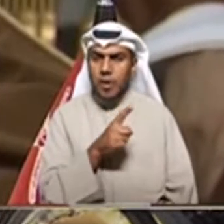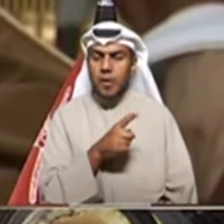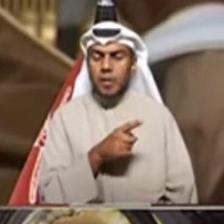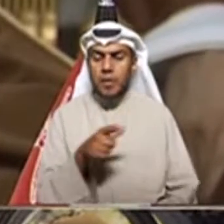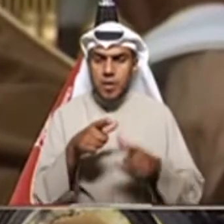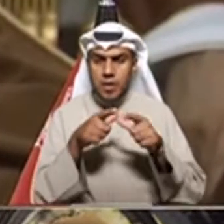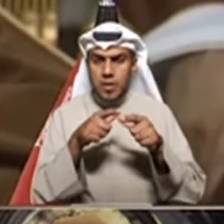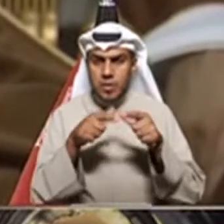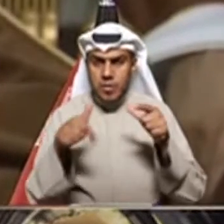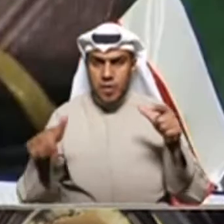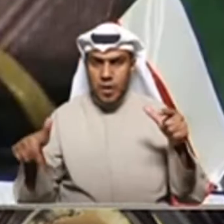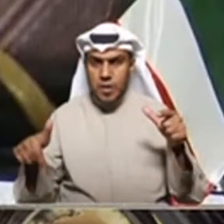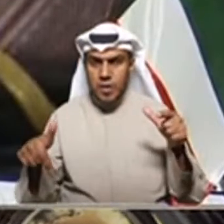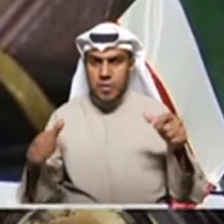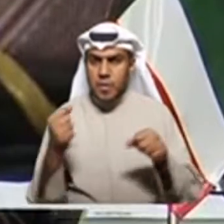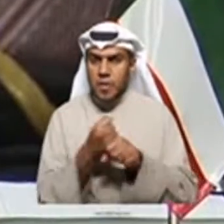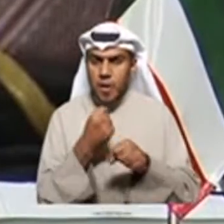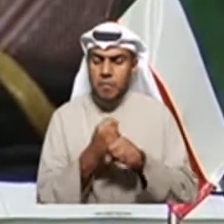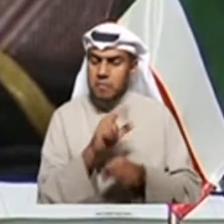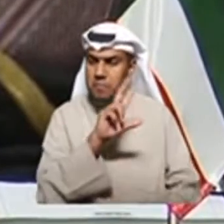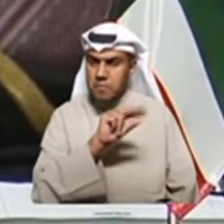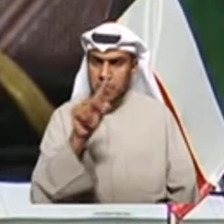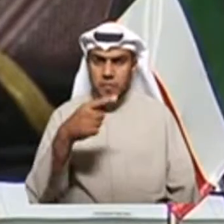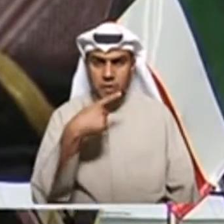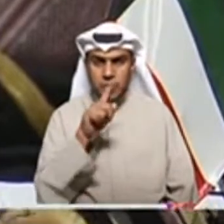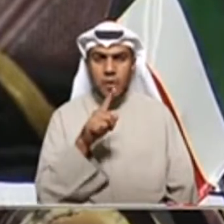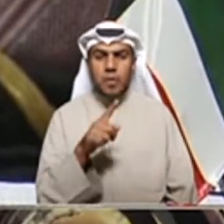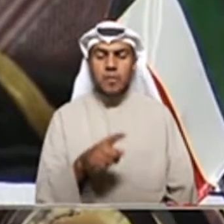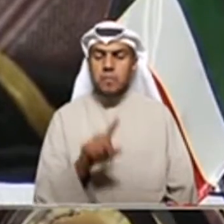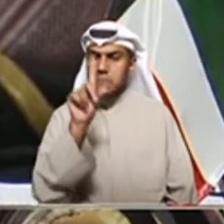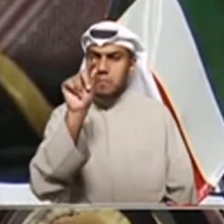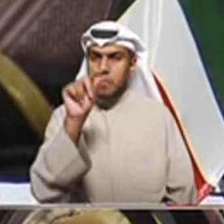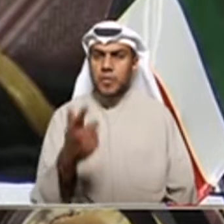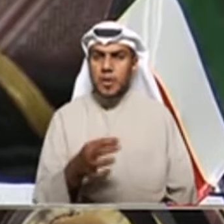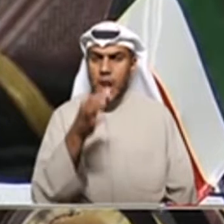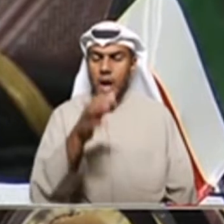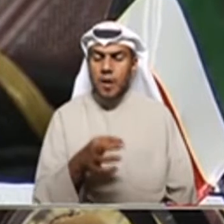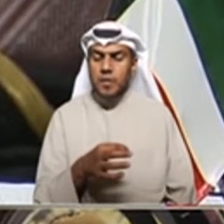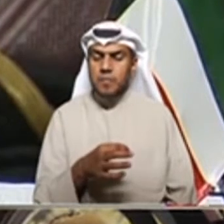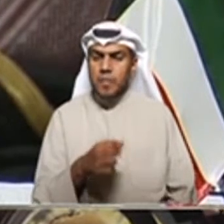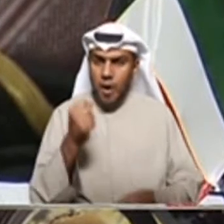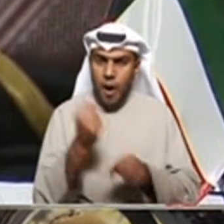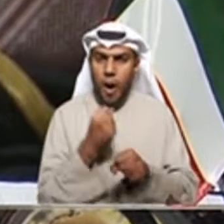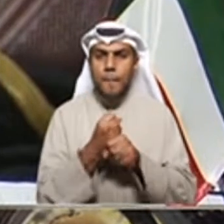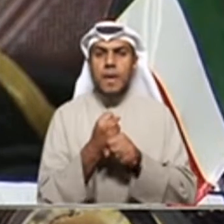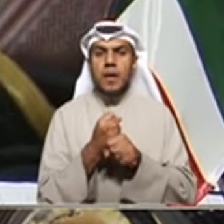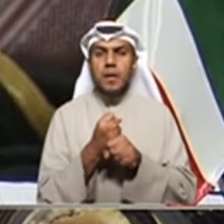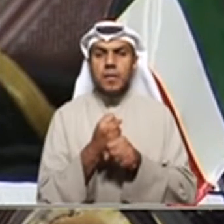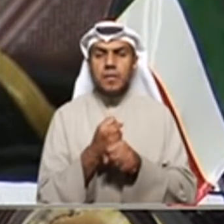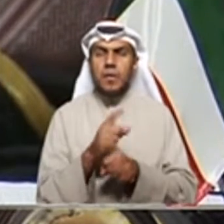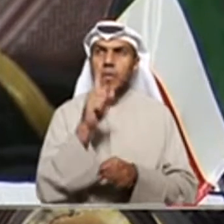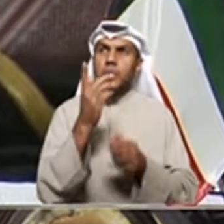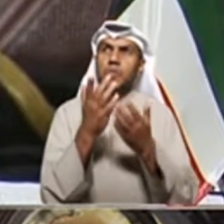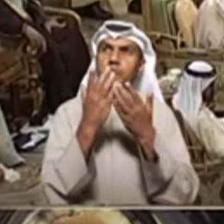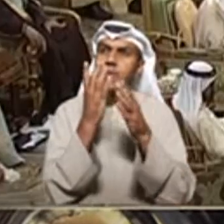تعاون، نرجو أن تكون هذه المعاني كلها تجسد إلى واقع، وأن يحمي ربنا